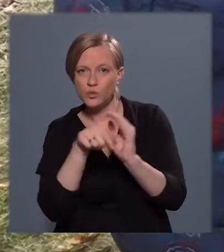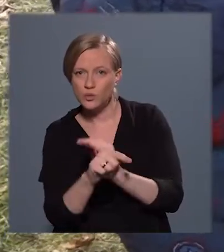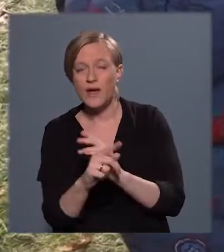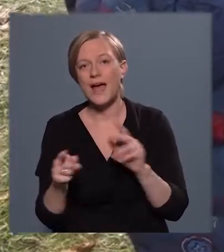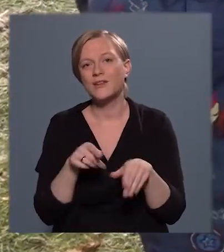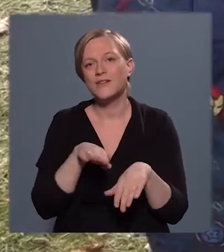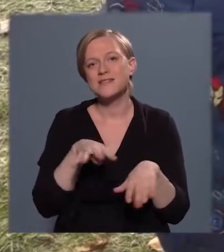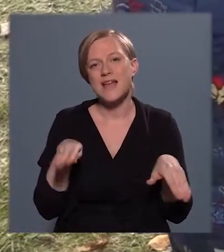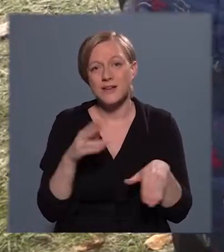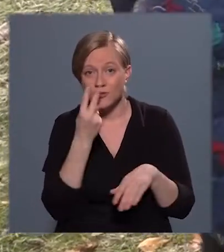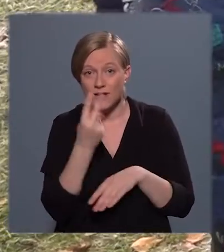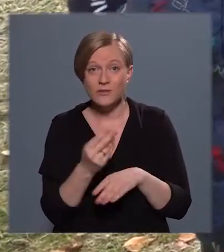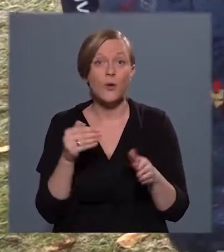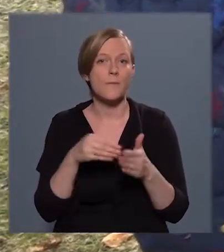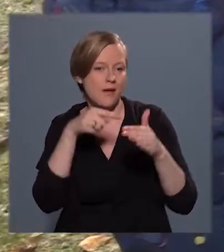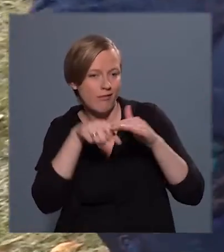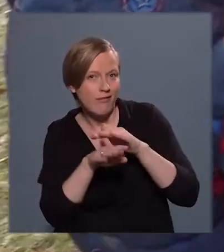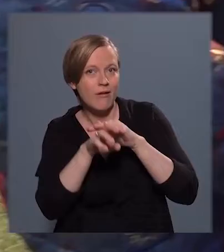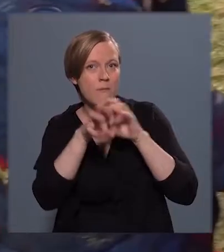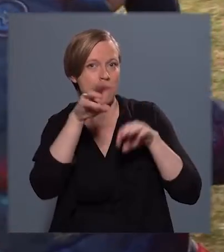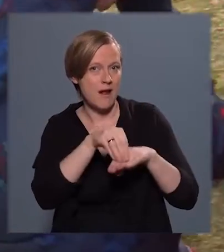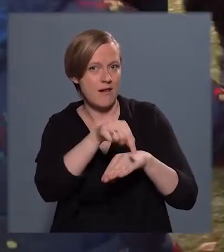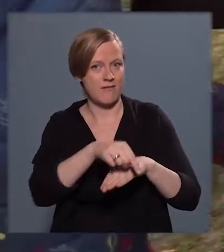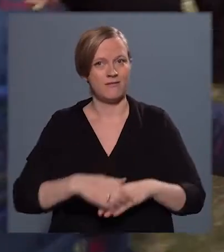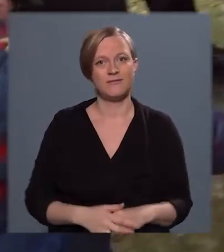szárnyas látogatók bennük még otthonra is lelnek.